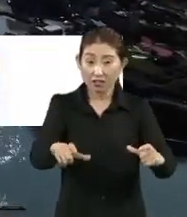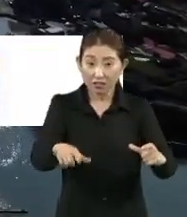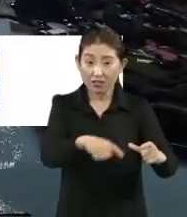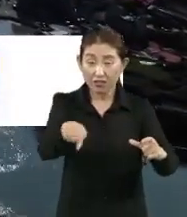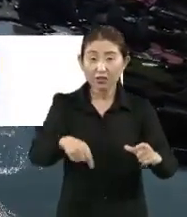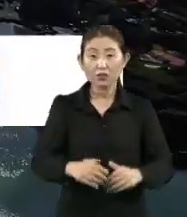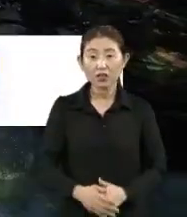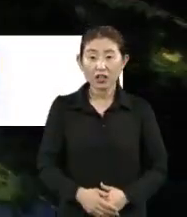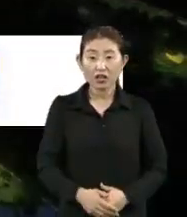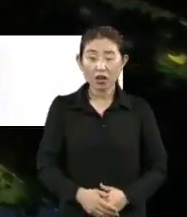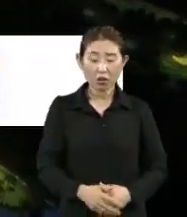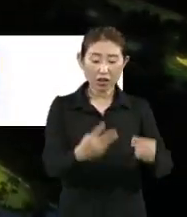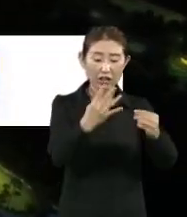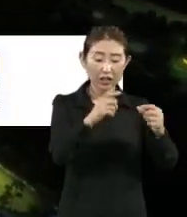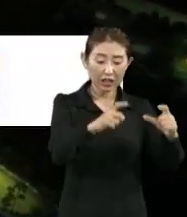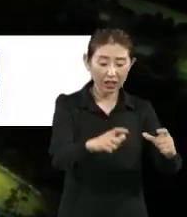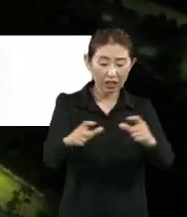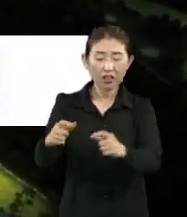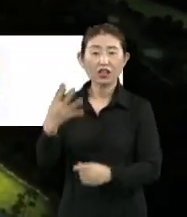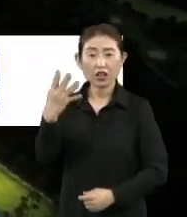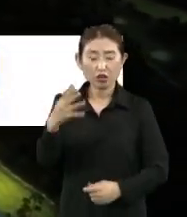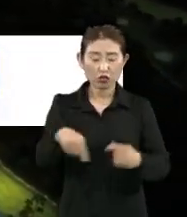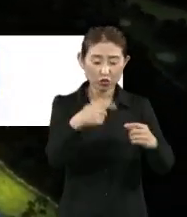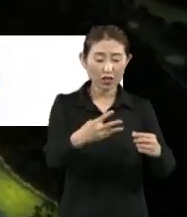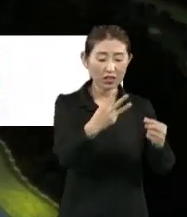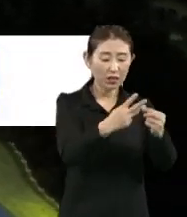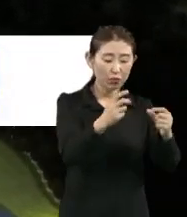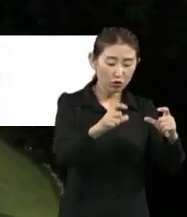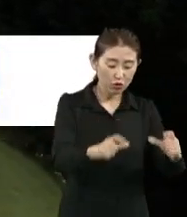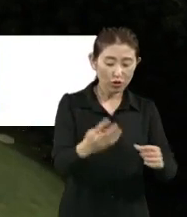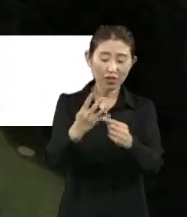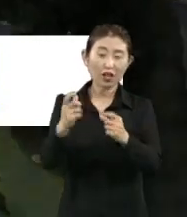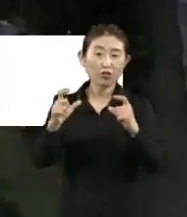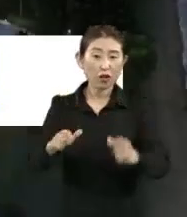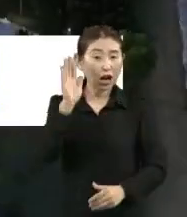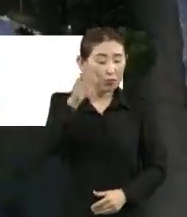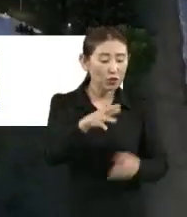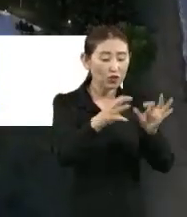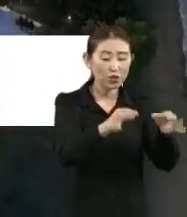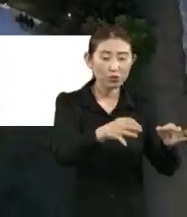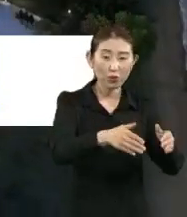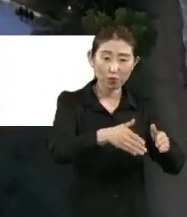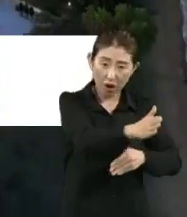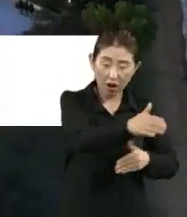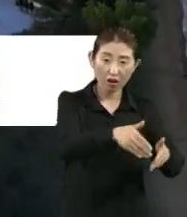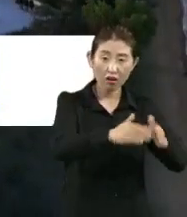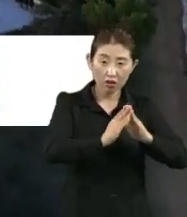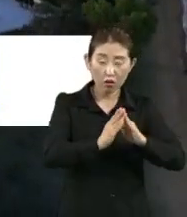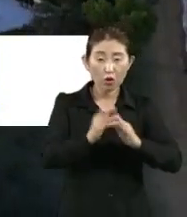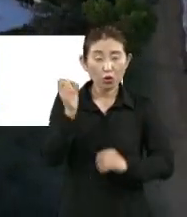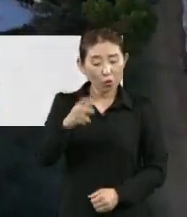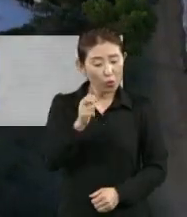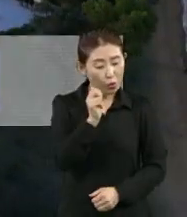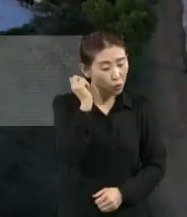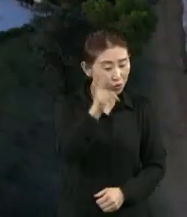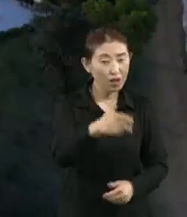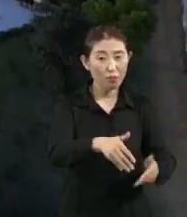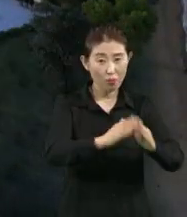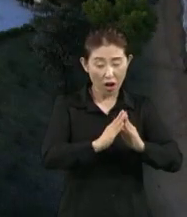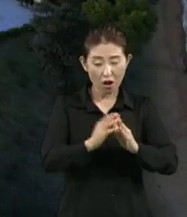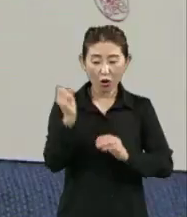제곱미터입니다. 전체 네 구역 가운데 3사 지구로 금융과 건설, 호텔 등 8개 사로 이루어진 컨소시엄은